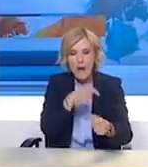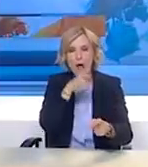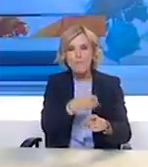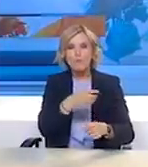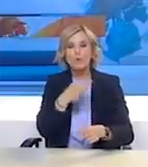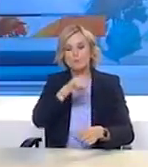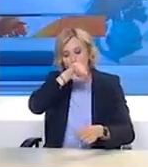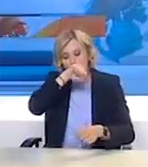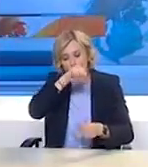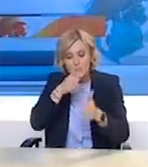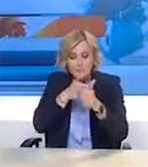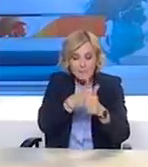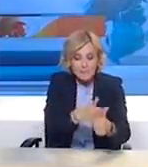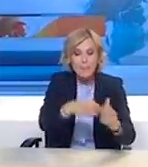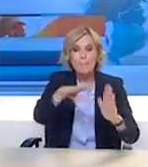είναι μόνο